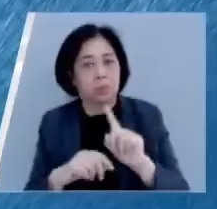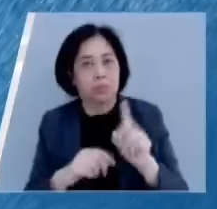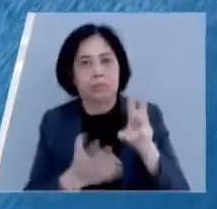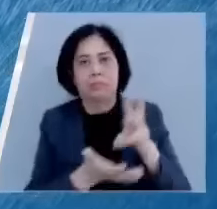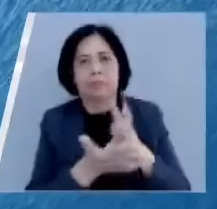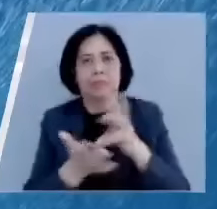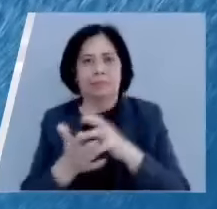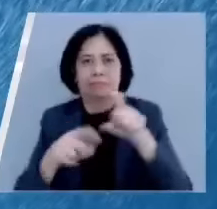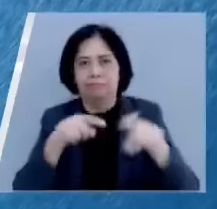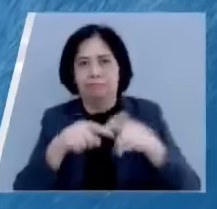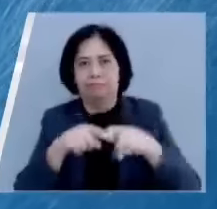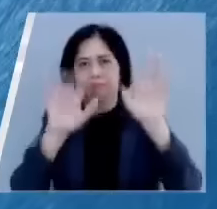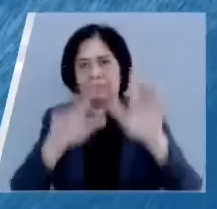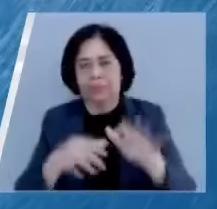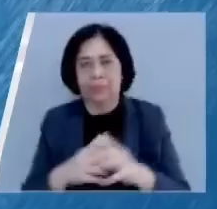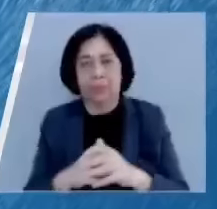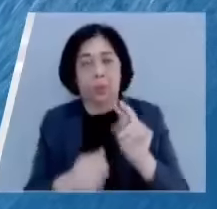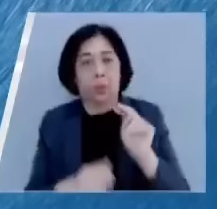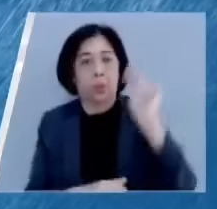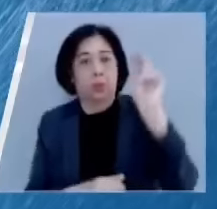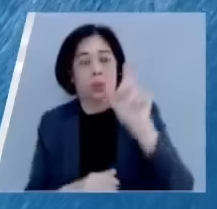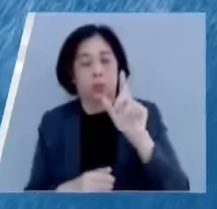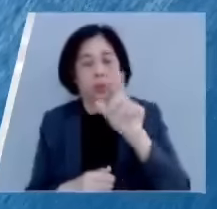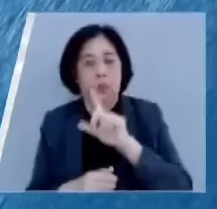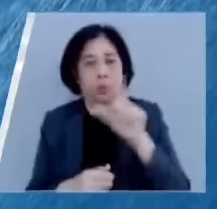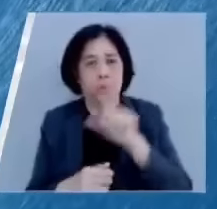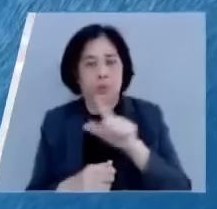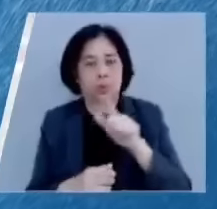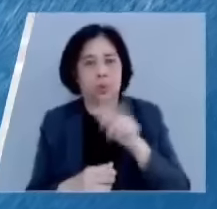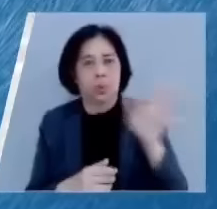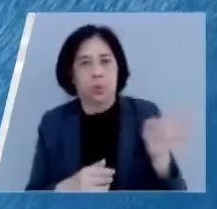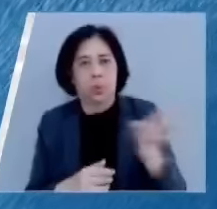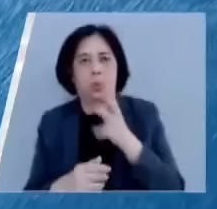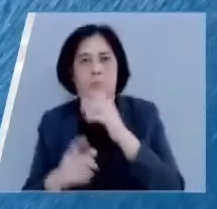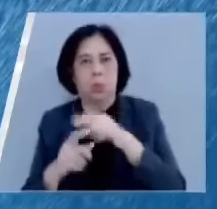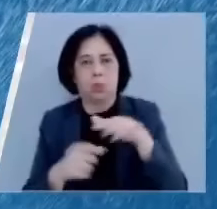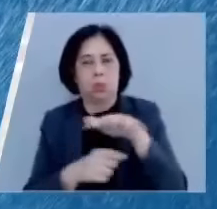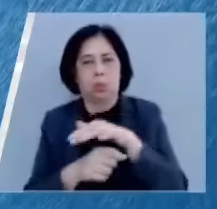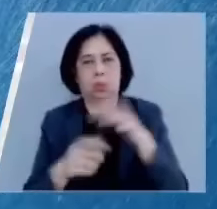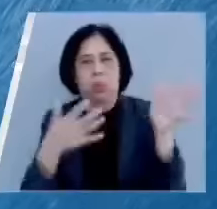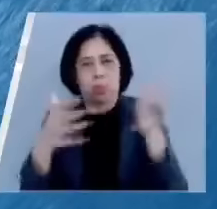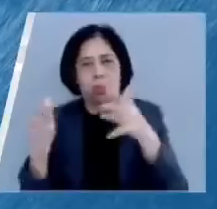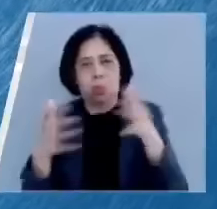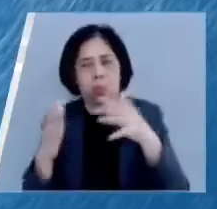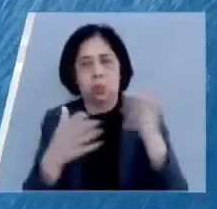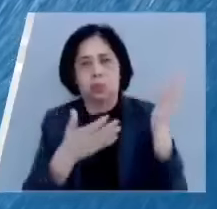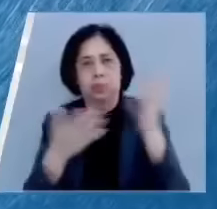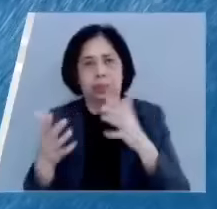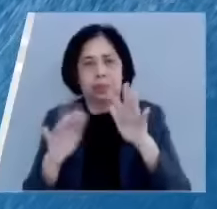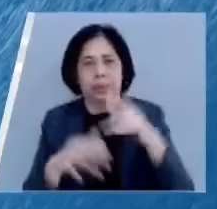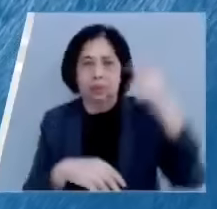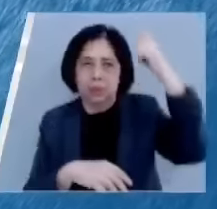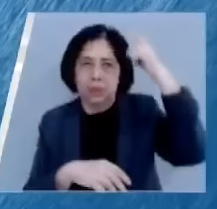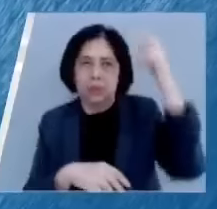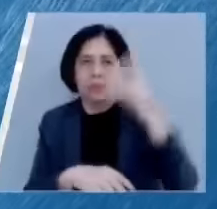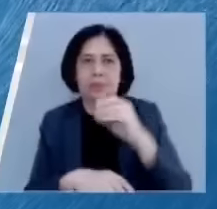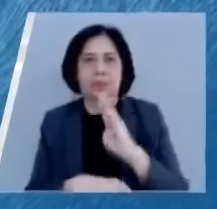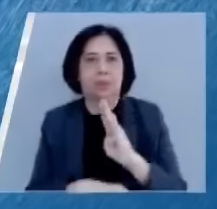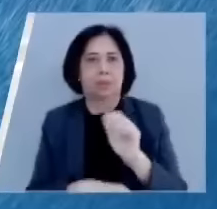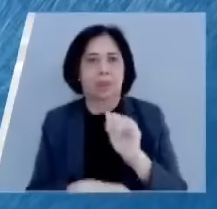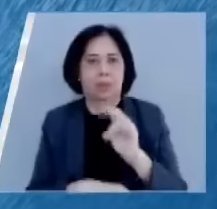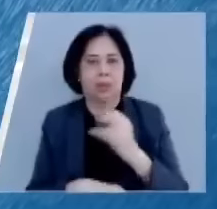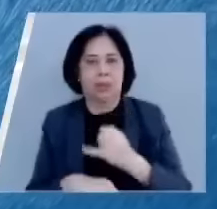thunderstorms. Sa extreme northern Luzon, shear line at northeasterly surface wind flow ang magdadaral ng ulan sa Batanes at Babuyan Islands. Easterly